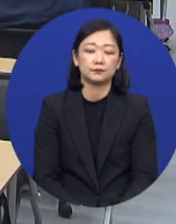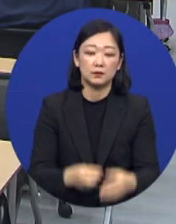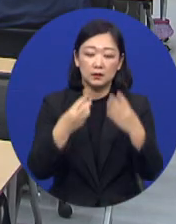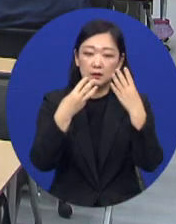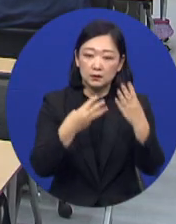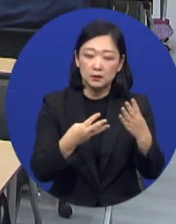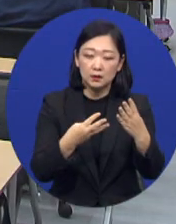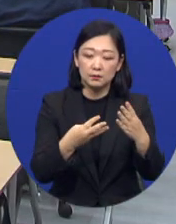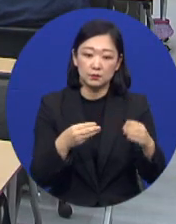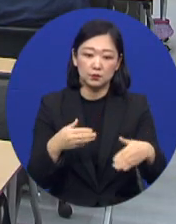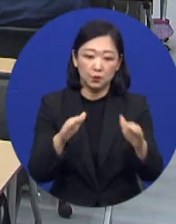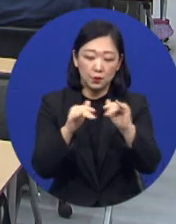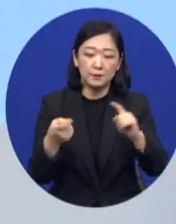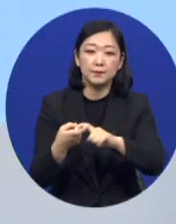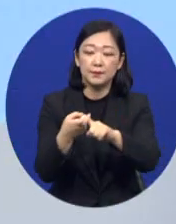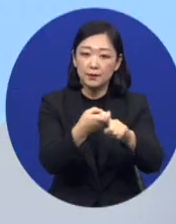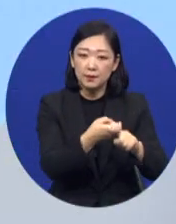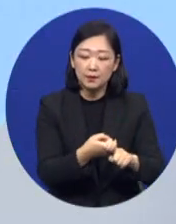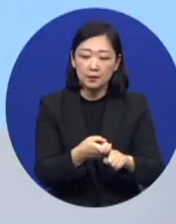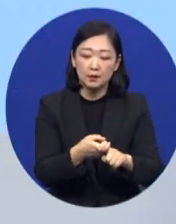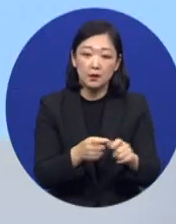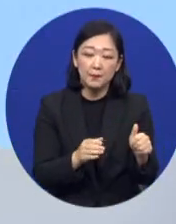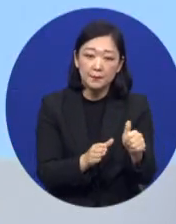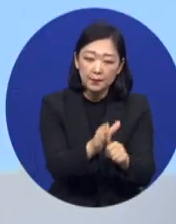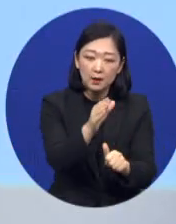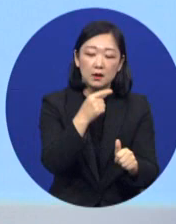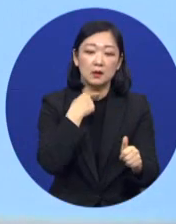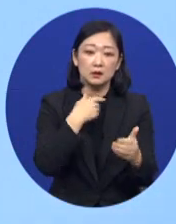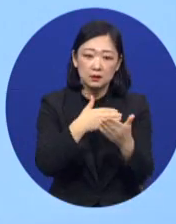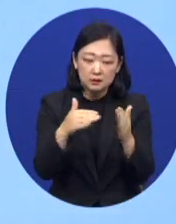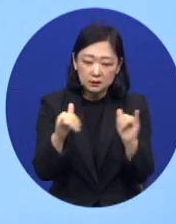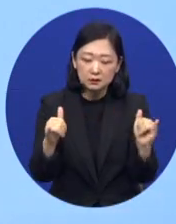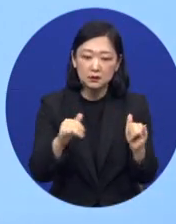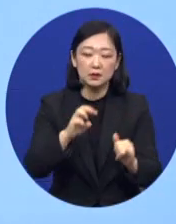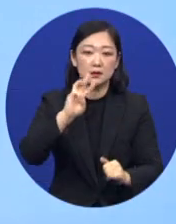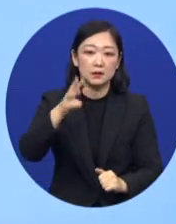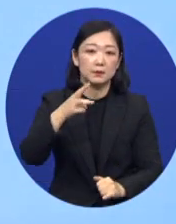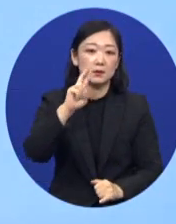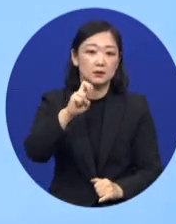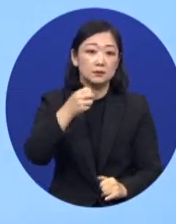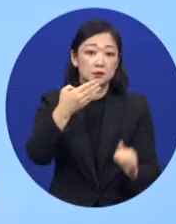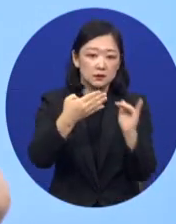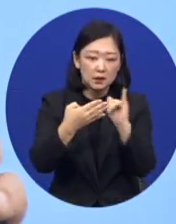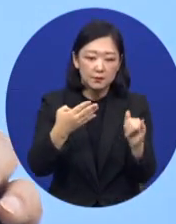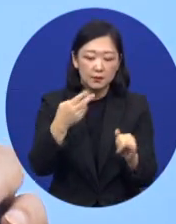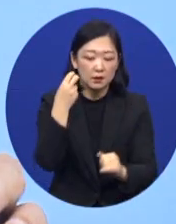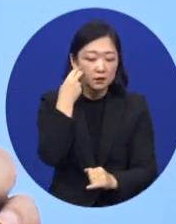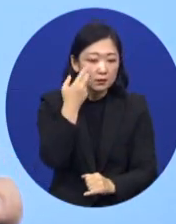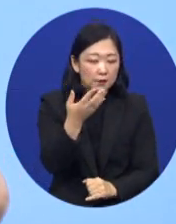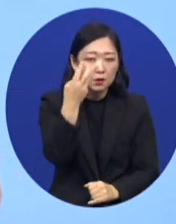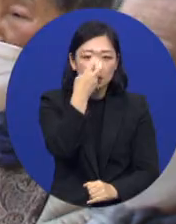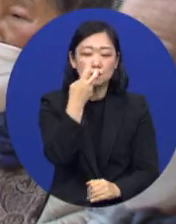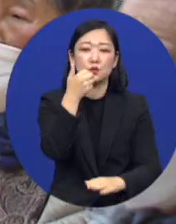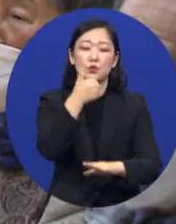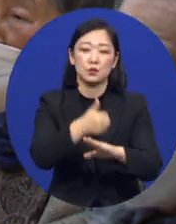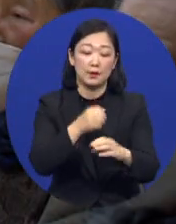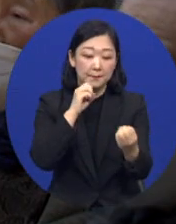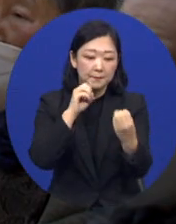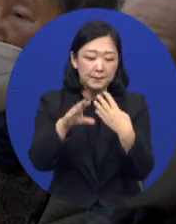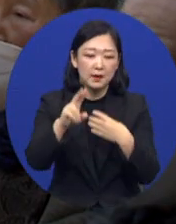4.3 도민연대가 사형된 희생자 유가족 등 324명을 설문조사한 결과